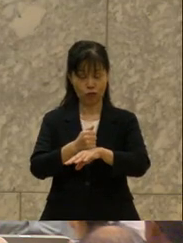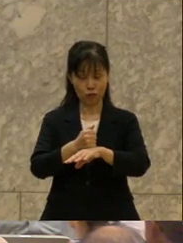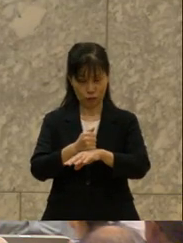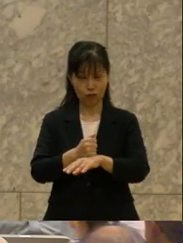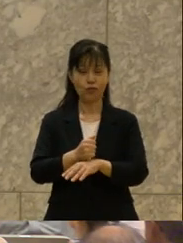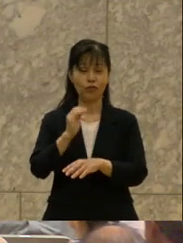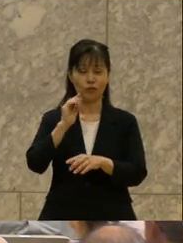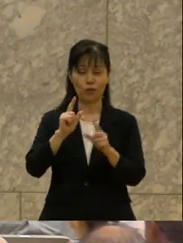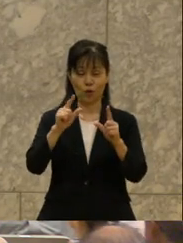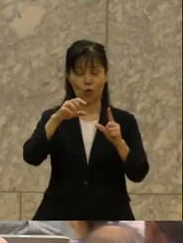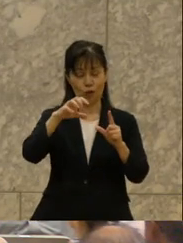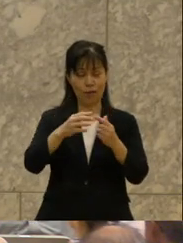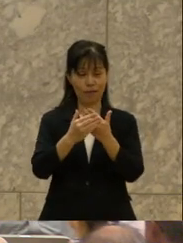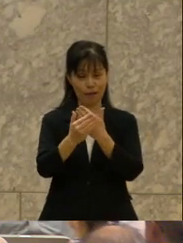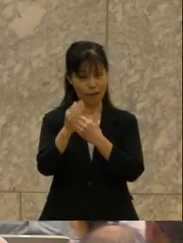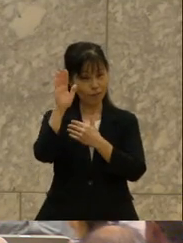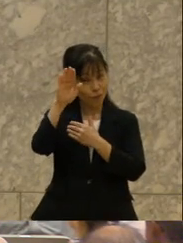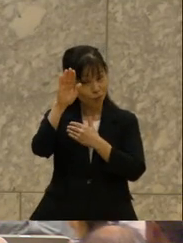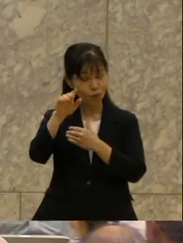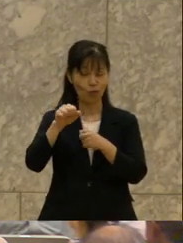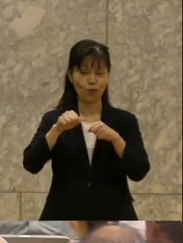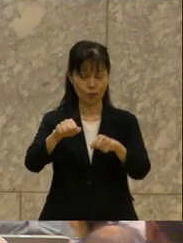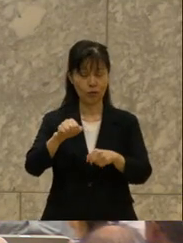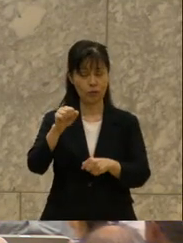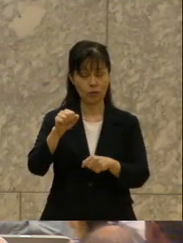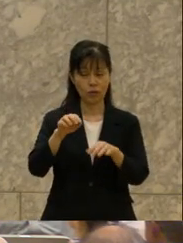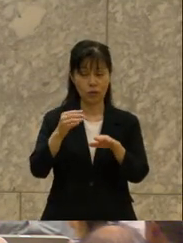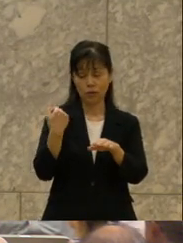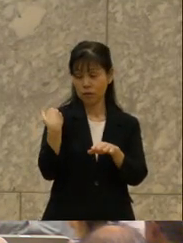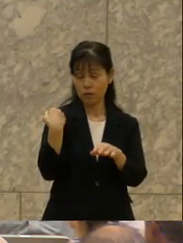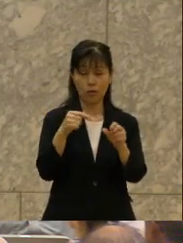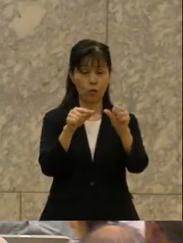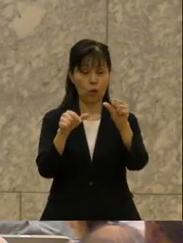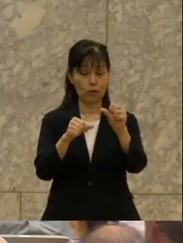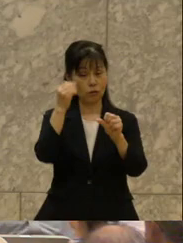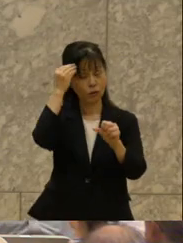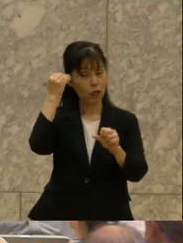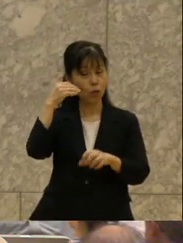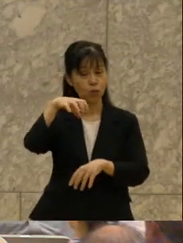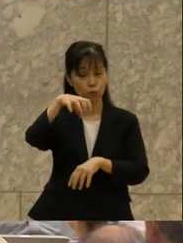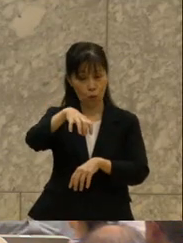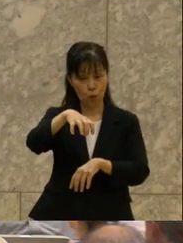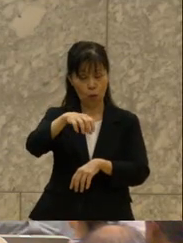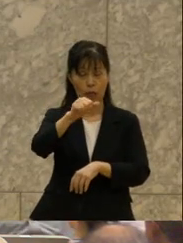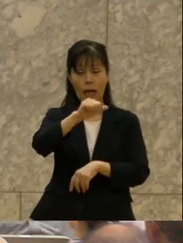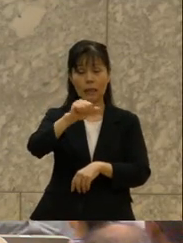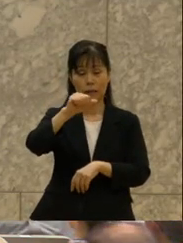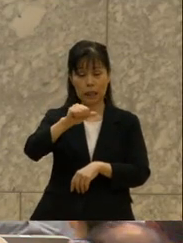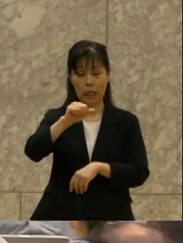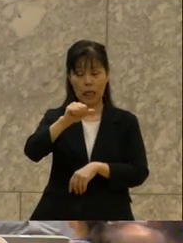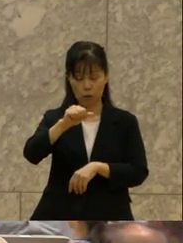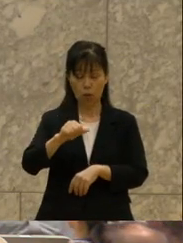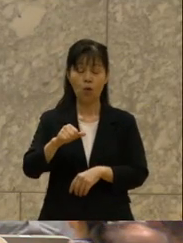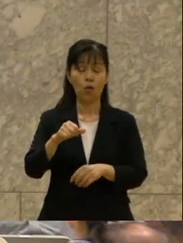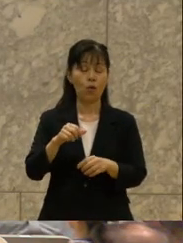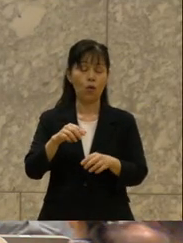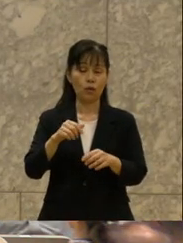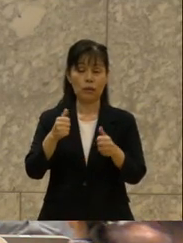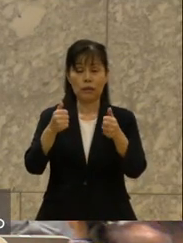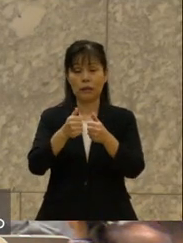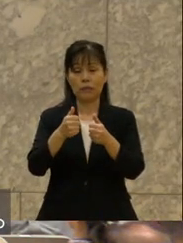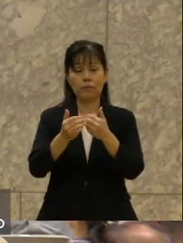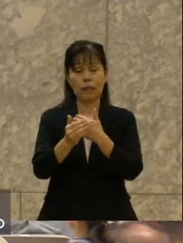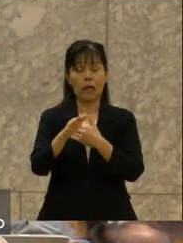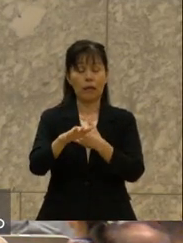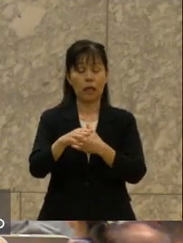来ますねで今年の5月に韓国で開催されましたアジア太平洋マスターズゲームズというのがあるんですけど